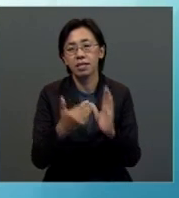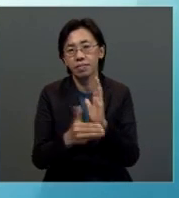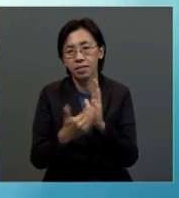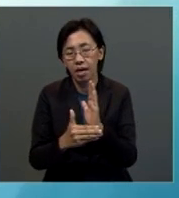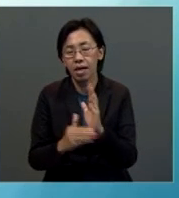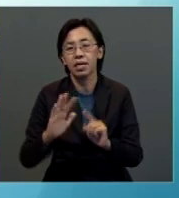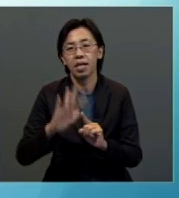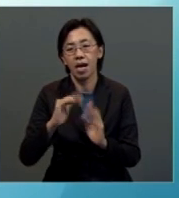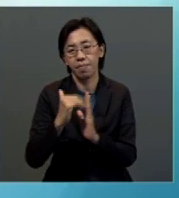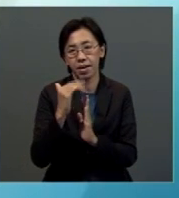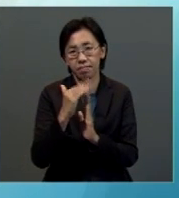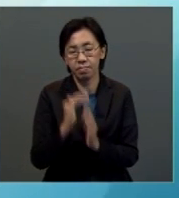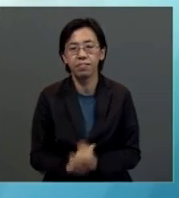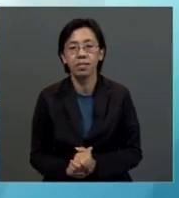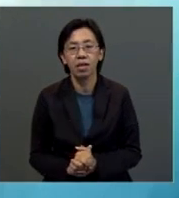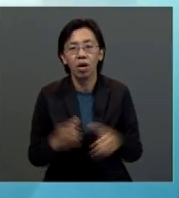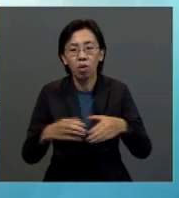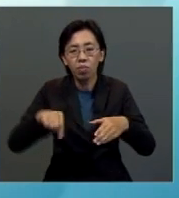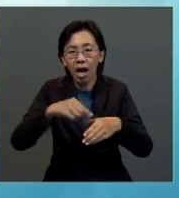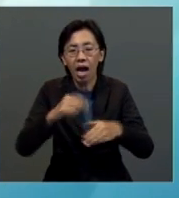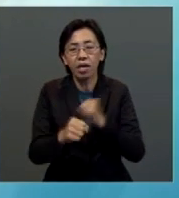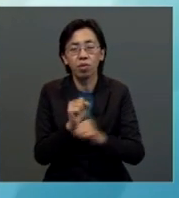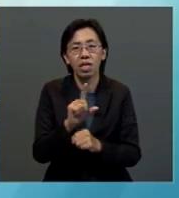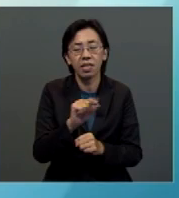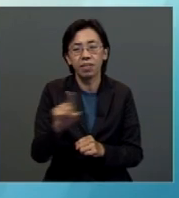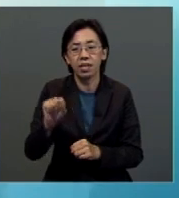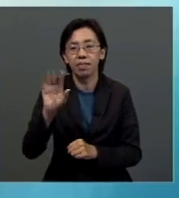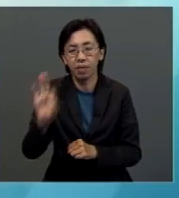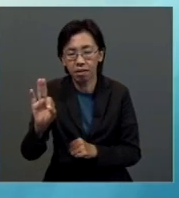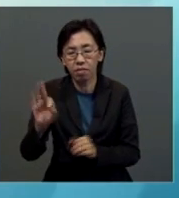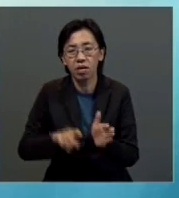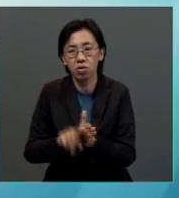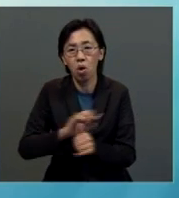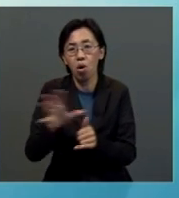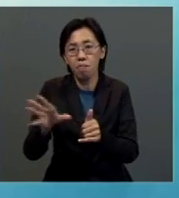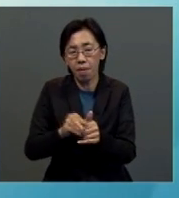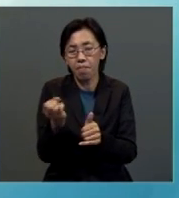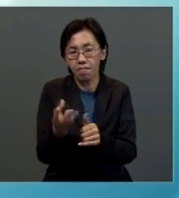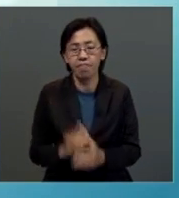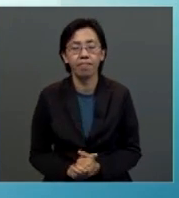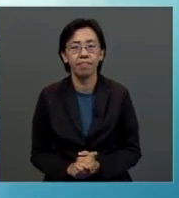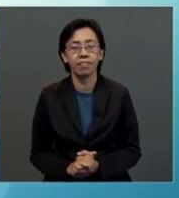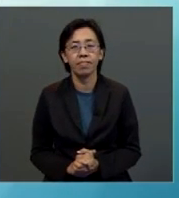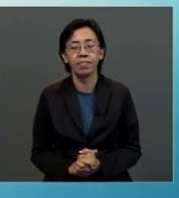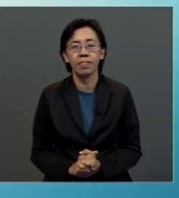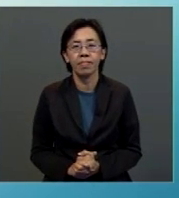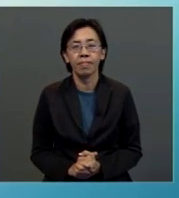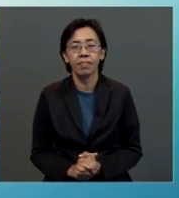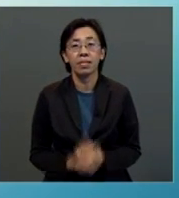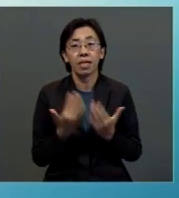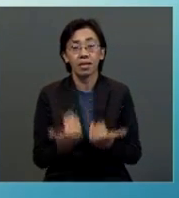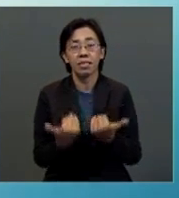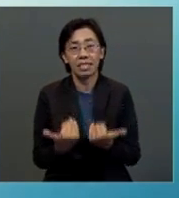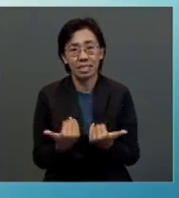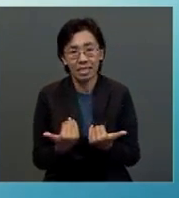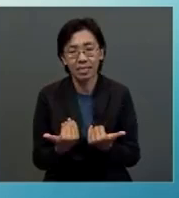คเหนือนะครับยังอยู่ในกลุ่มวัย 20-29 ปีนะครับความที่ตอนนี้บุคคล